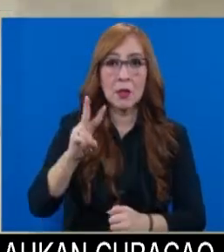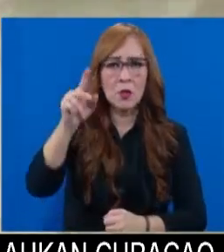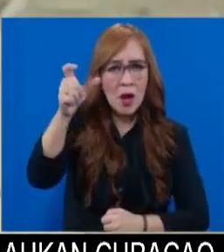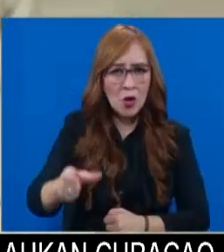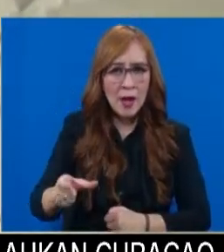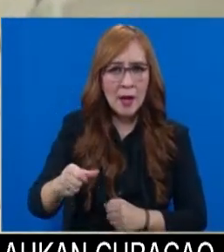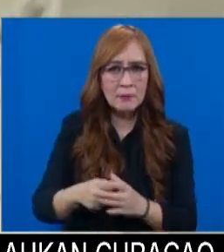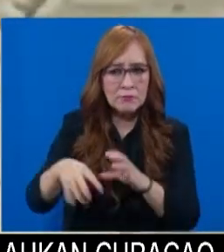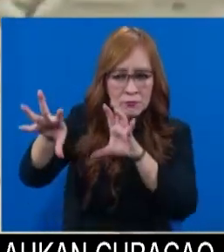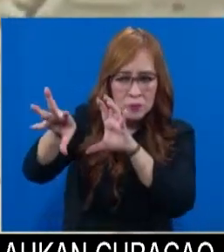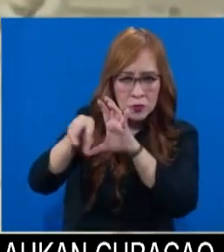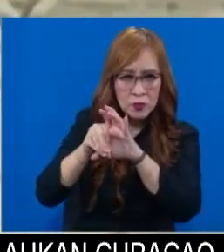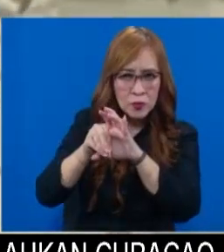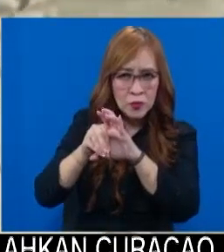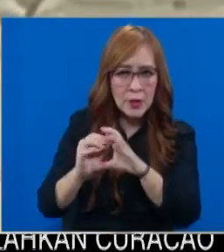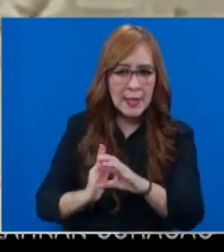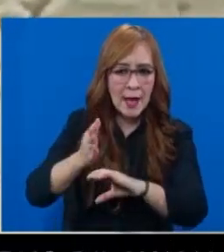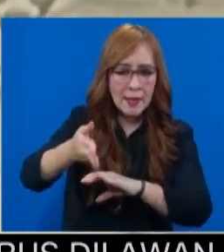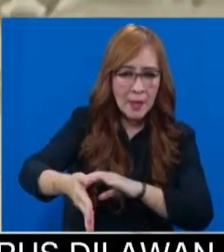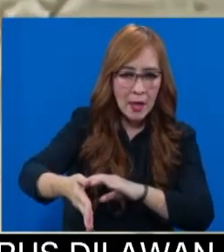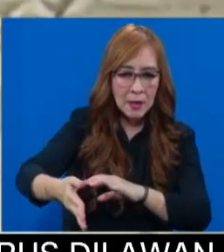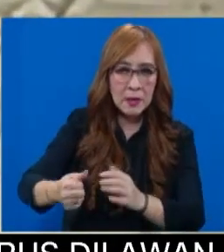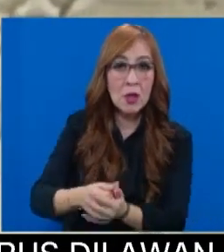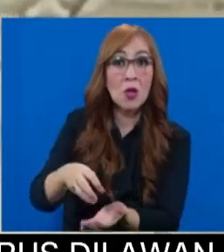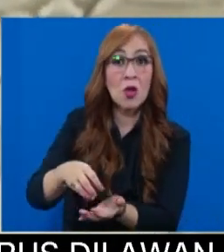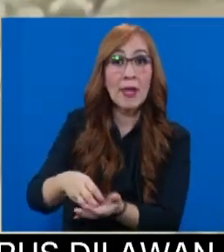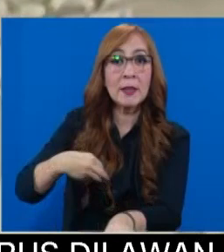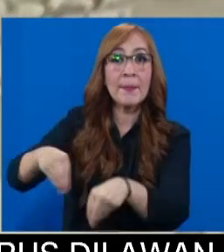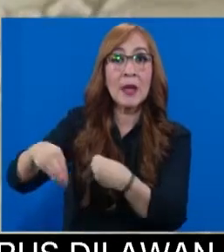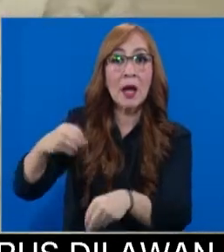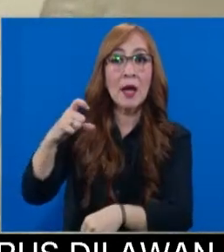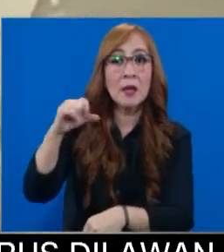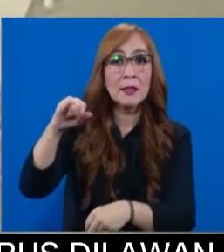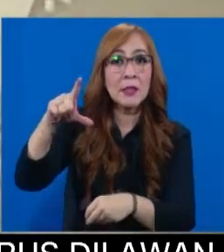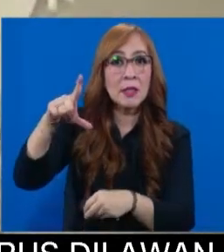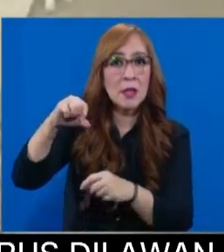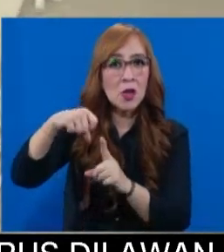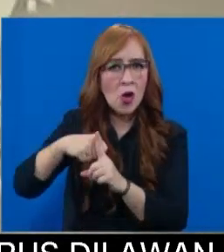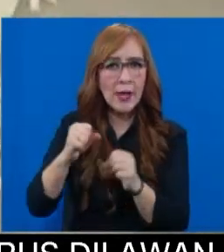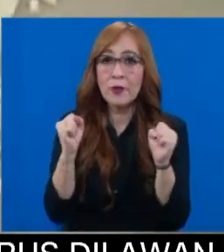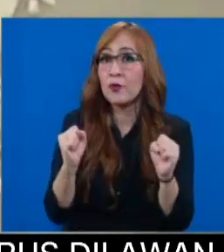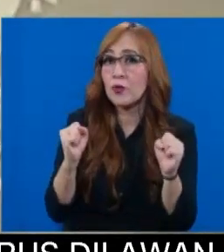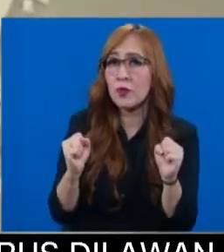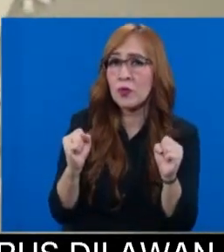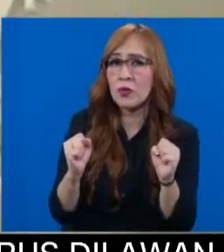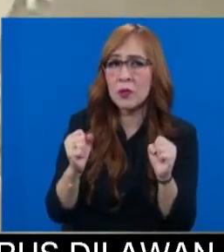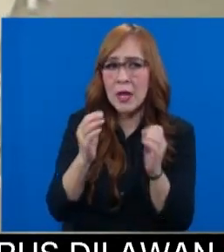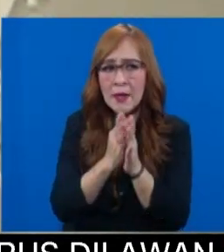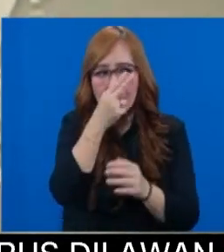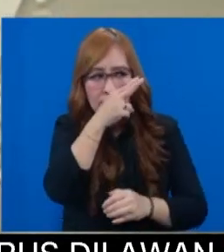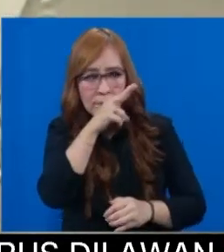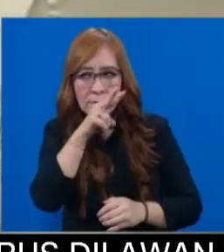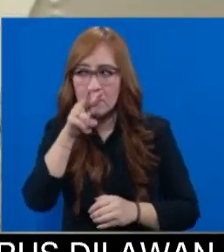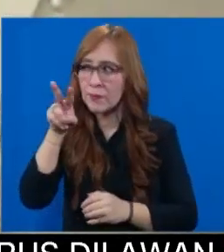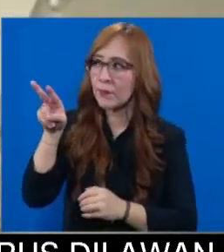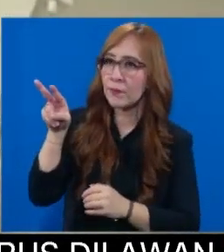CCTV datang ke lokasi pedagang cilok dan sempat duduk-duduk sambil mengawasi situasi. Salah seorang pencuri kemudian berpindah duduk di tempat